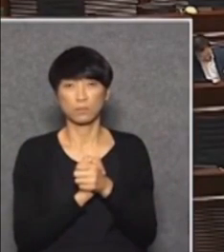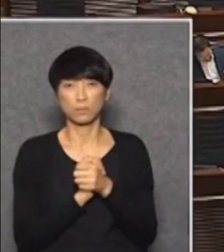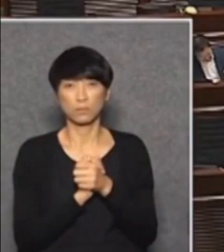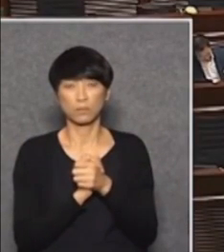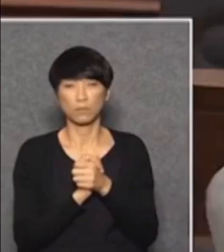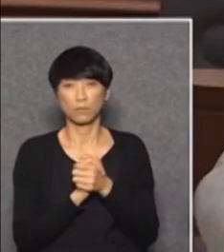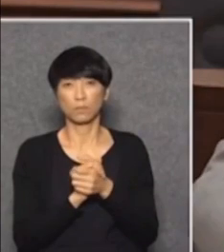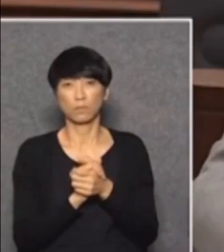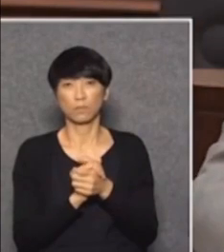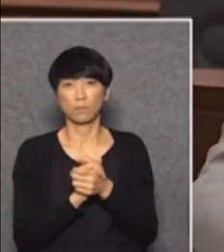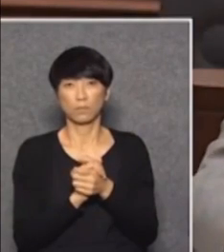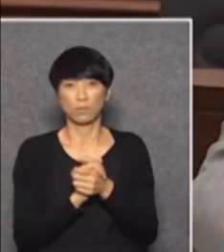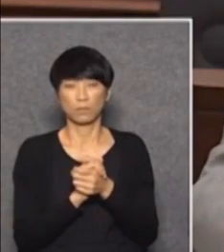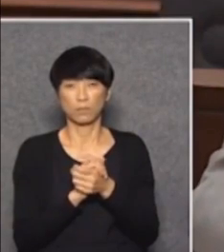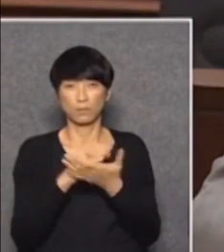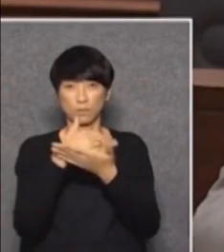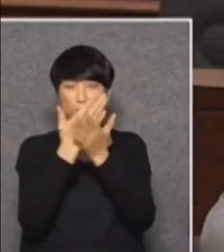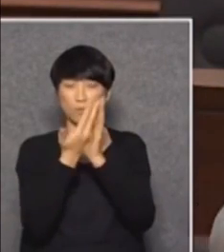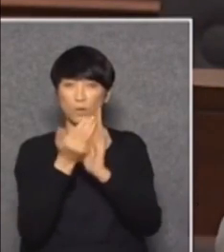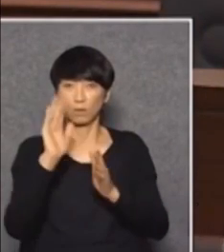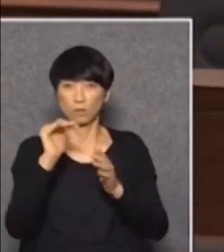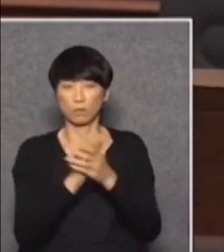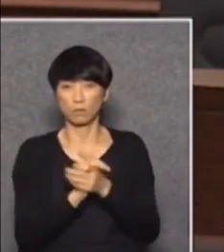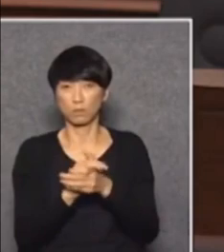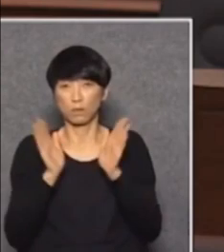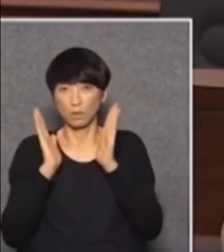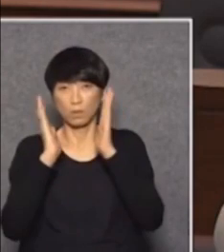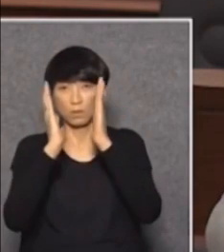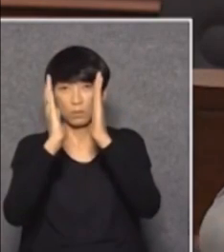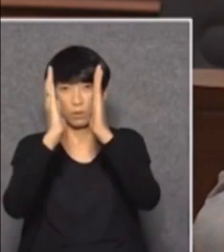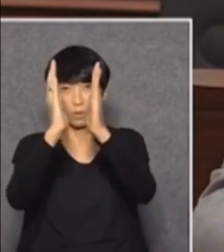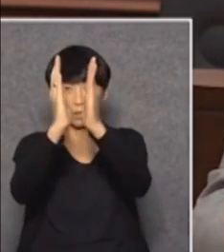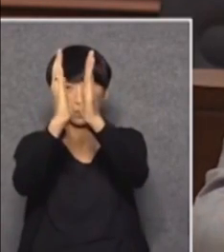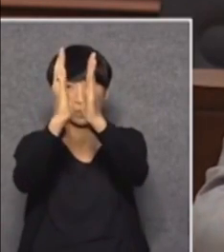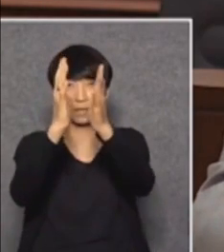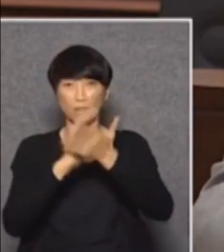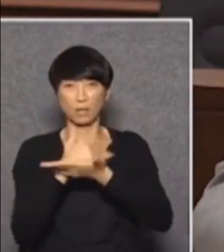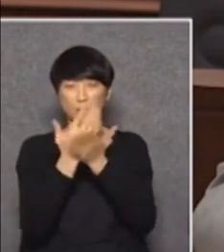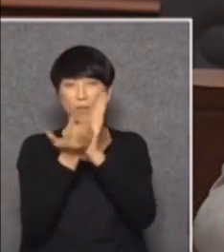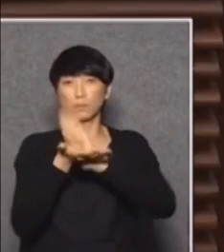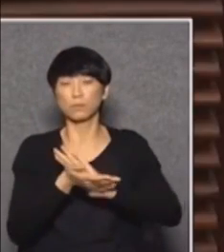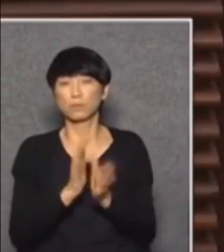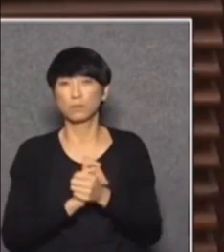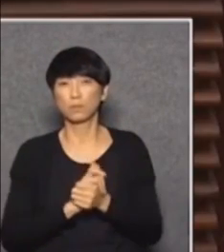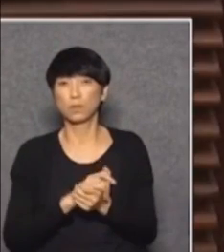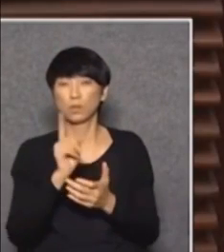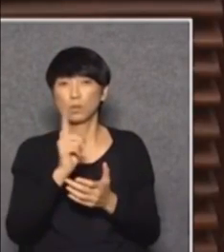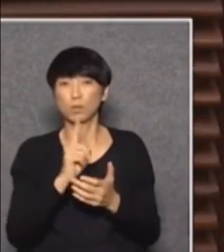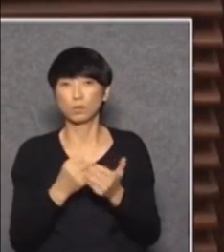境仍可以向着前，谁逢绝